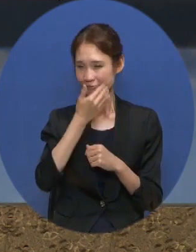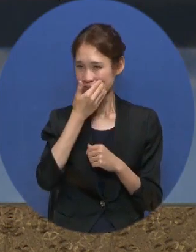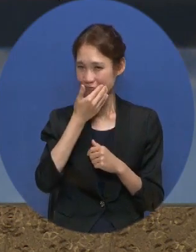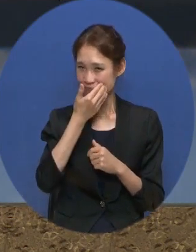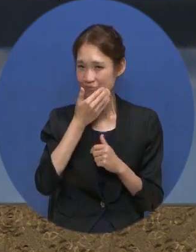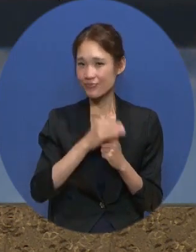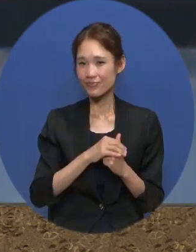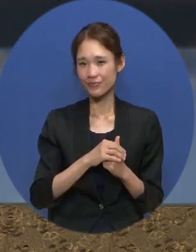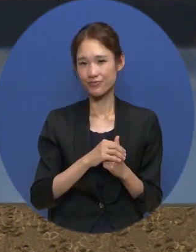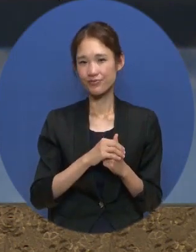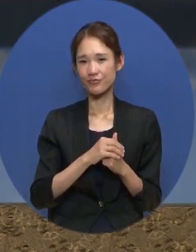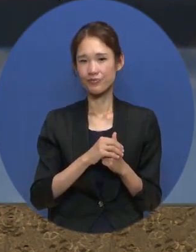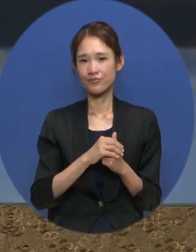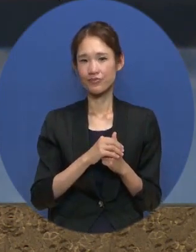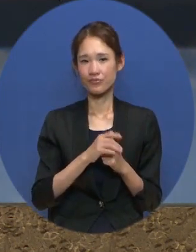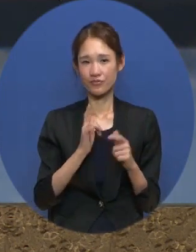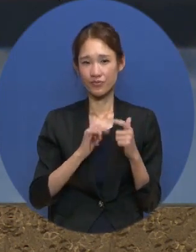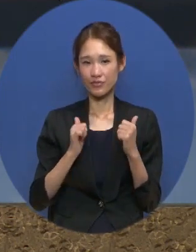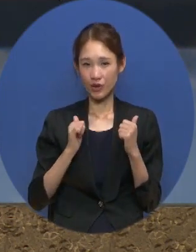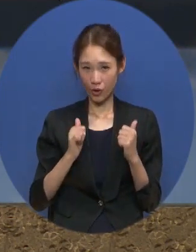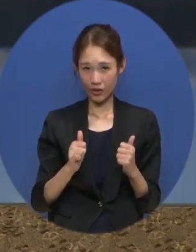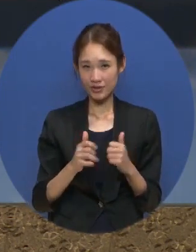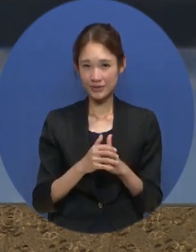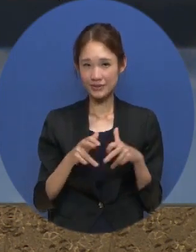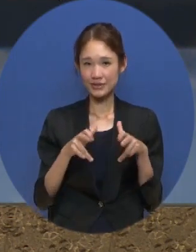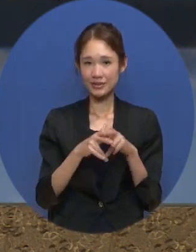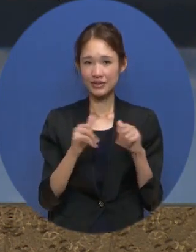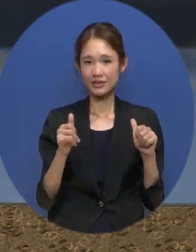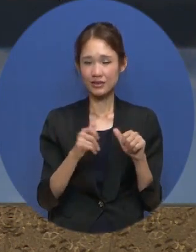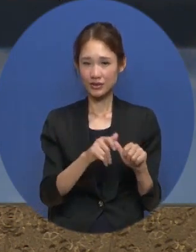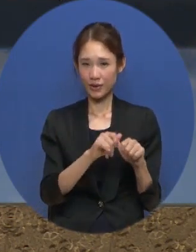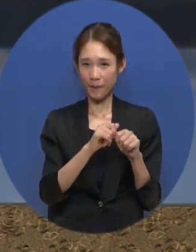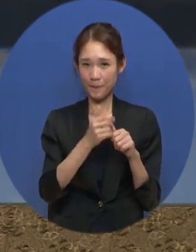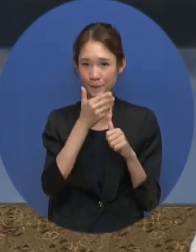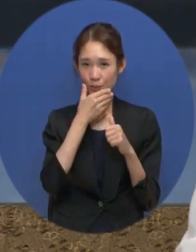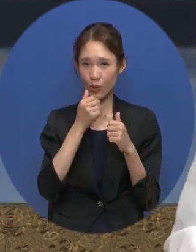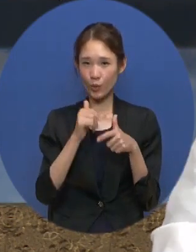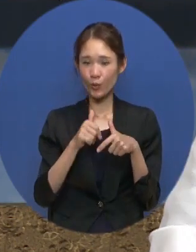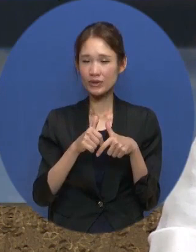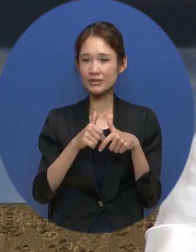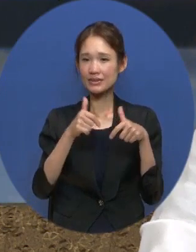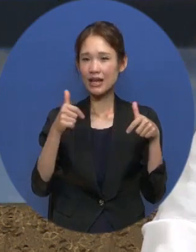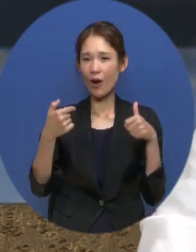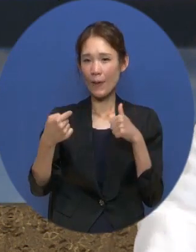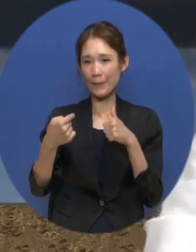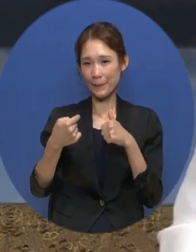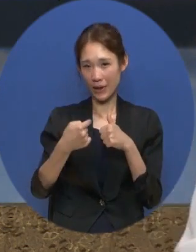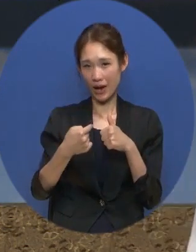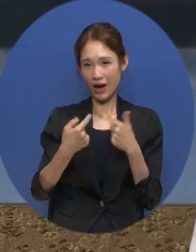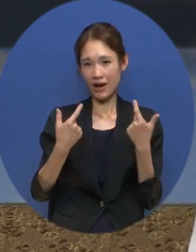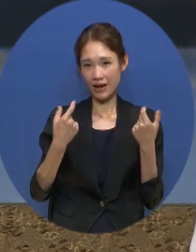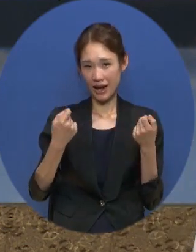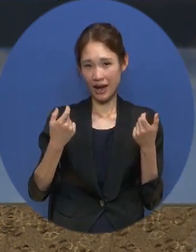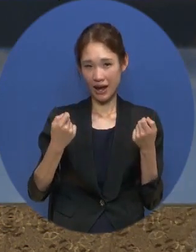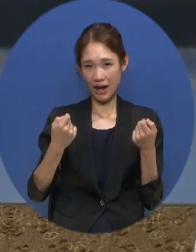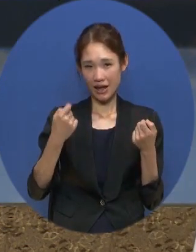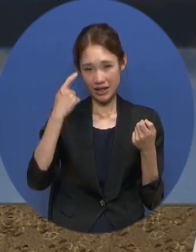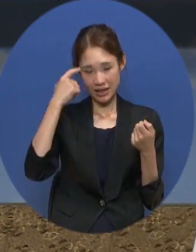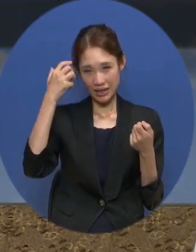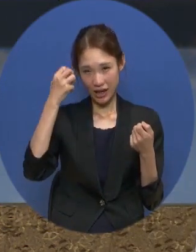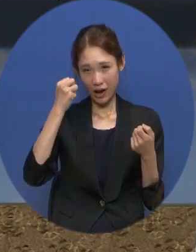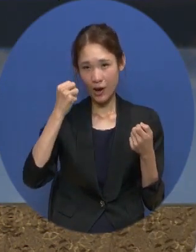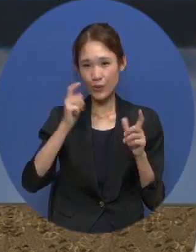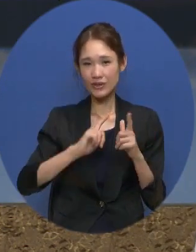자리입니다. 더 열심히 장애인 고용하고 또 복지 늘려가라는 명령으로